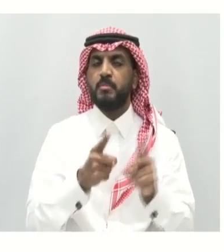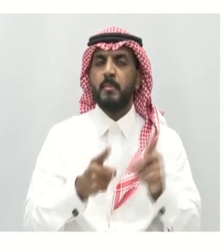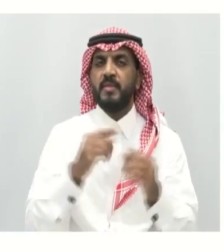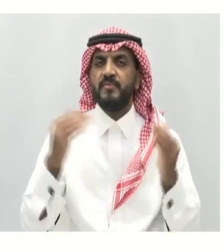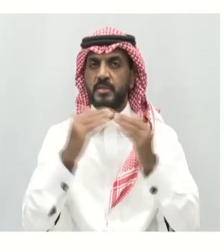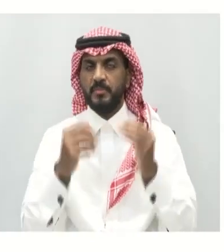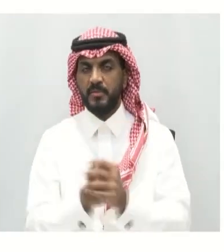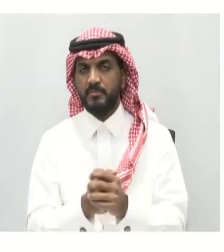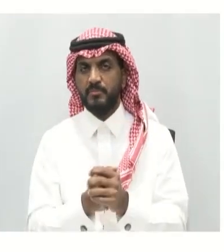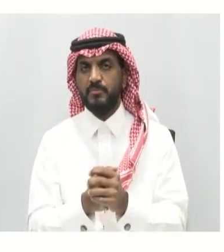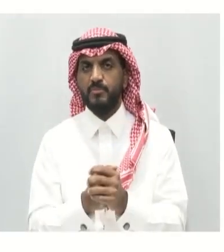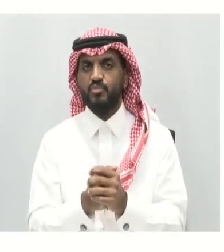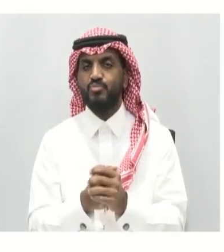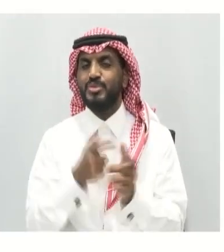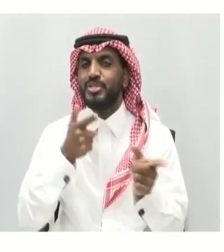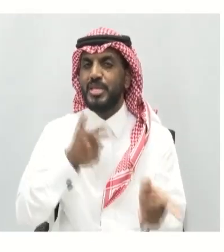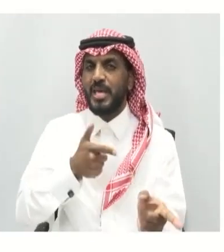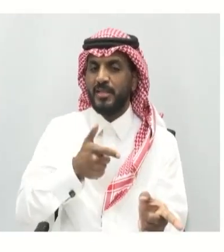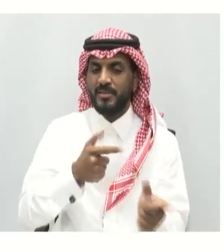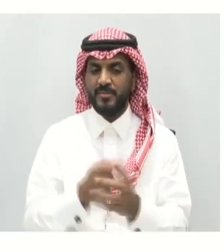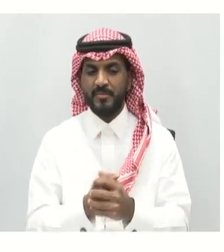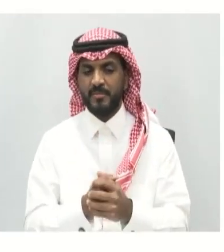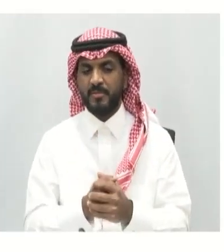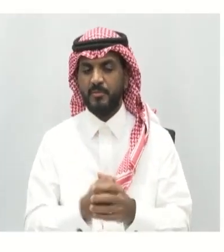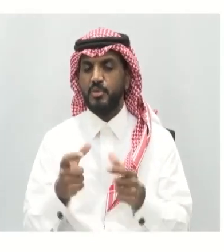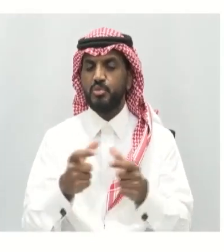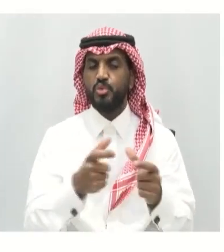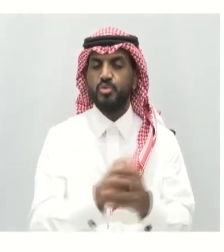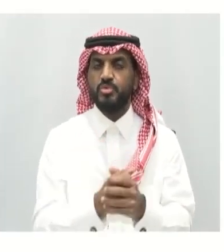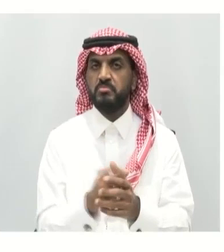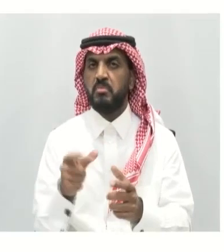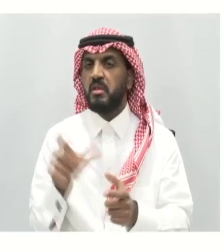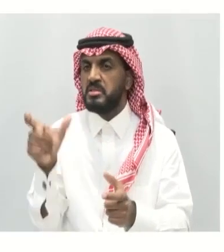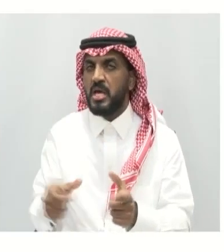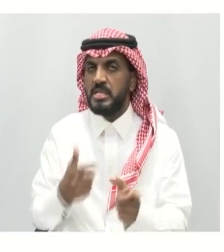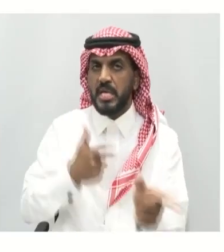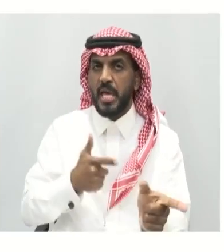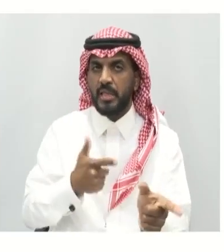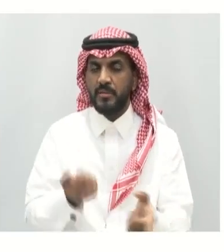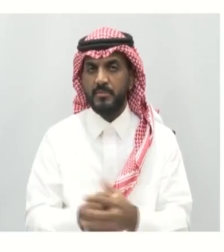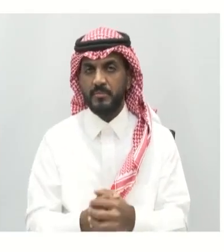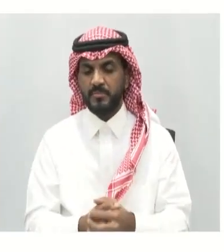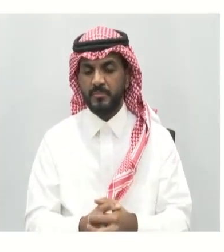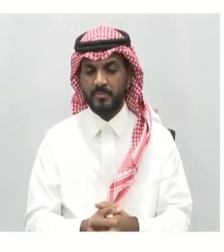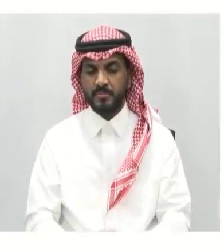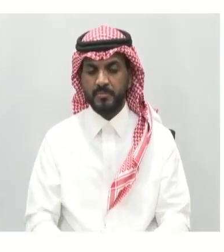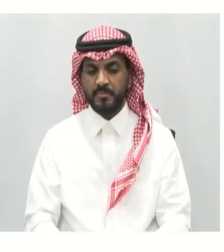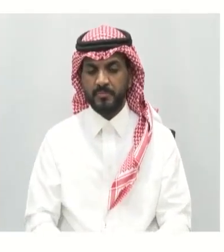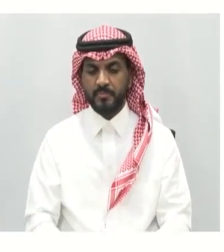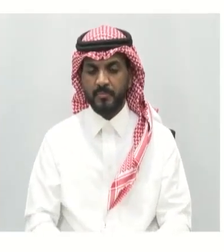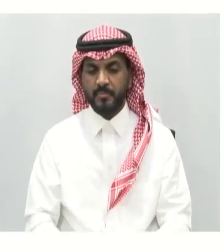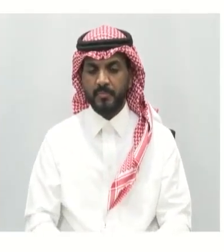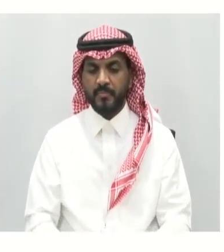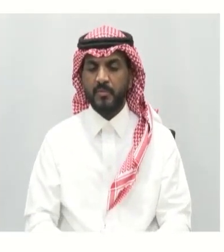كان صياد خلاص مجموعه النجوم هذه مع بعض يوم وصلناها كان صياد كان